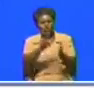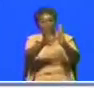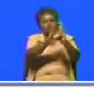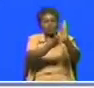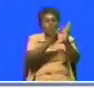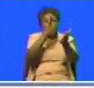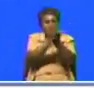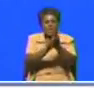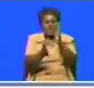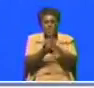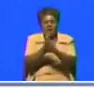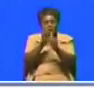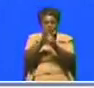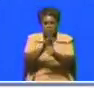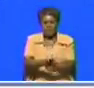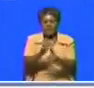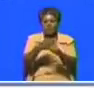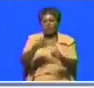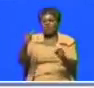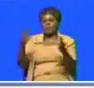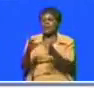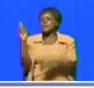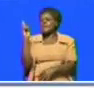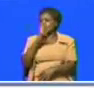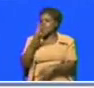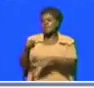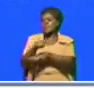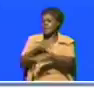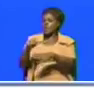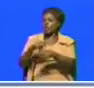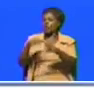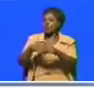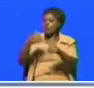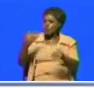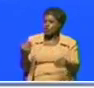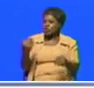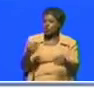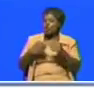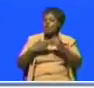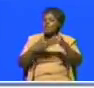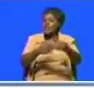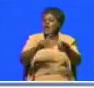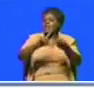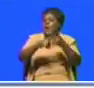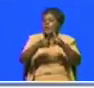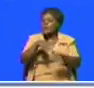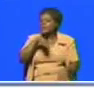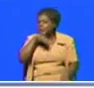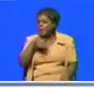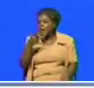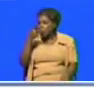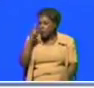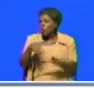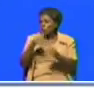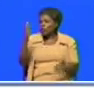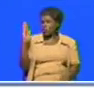Pasipokuwa sinikizo kutoka pale pengine popote. Mm-hmm. Maana ni hatari kwa taifa kuotolea viongozi wenye hadhi kama vile Raila na Kalonzo